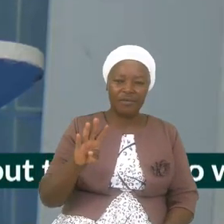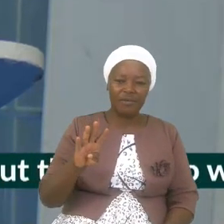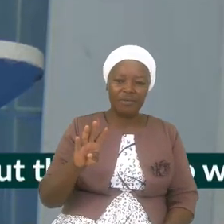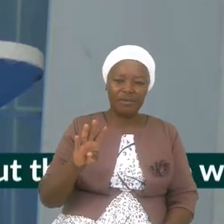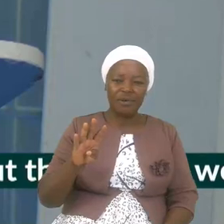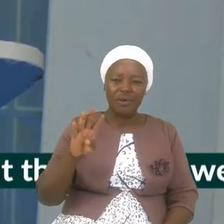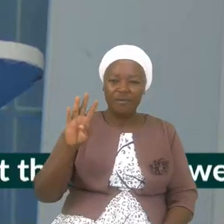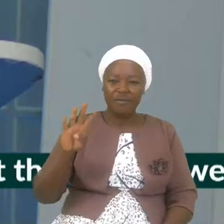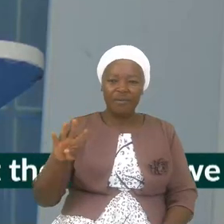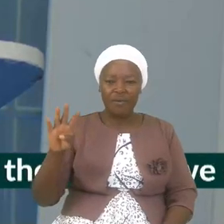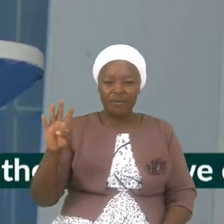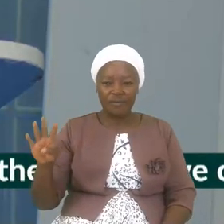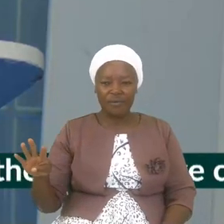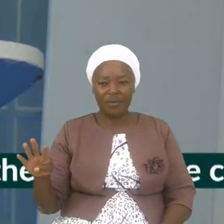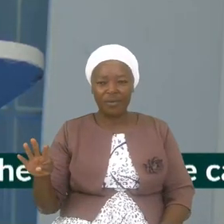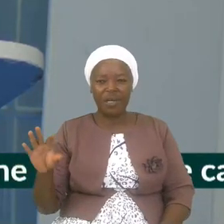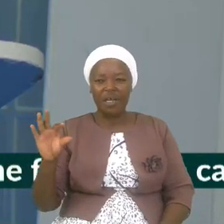44